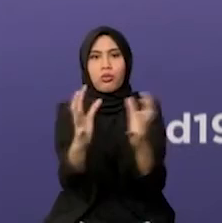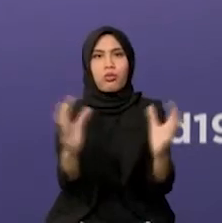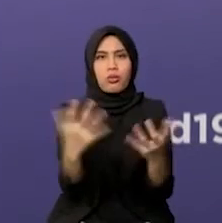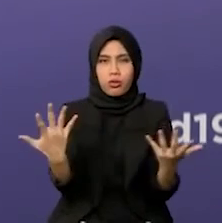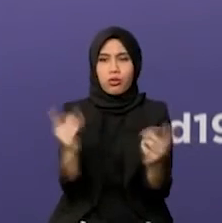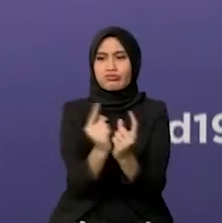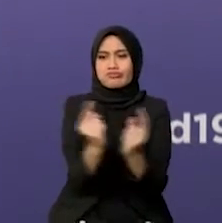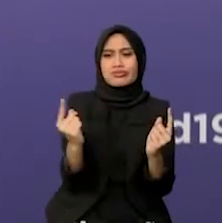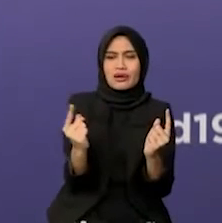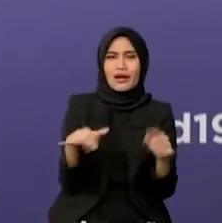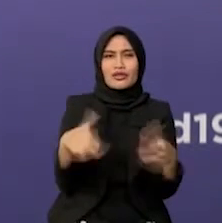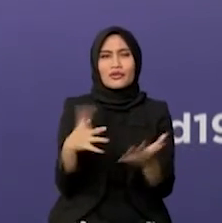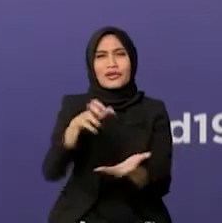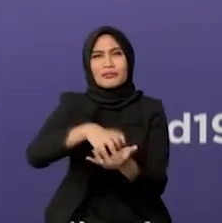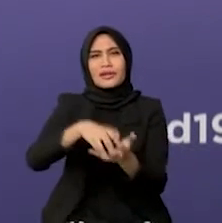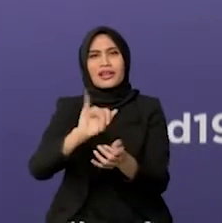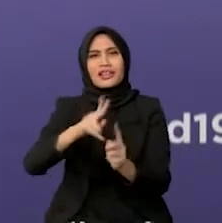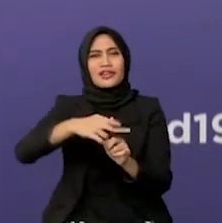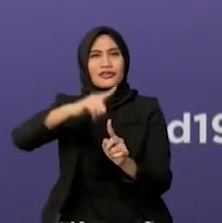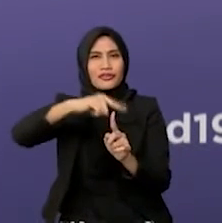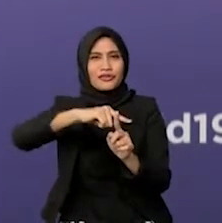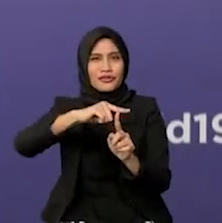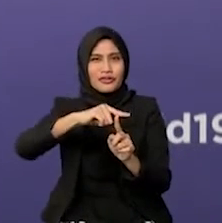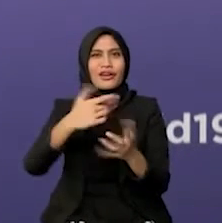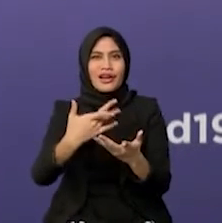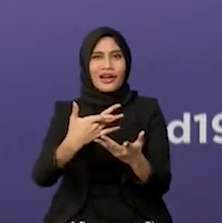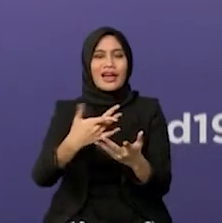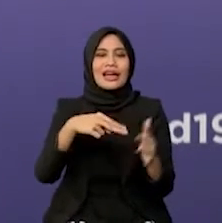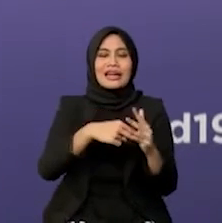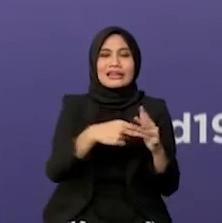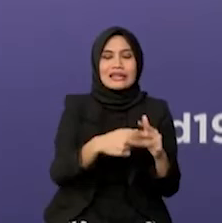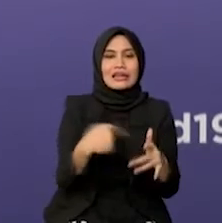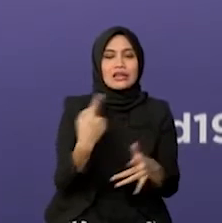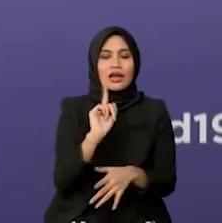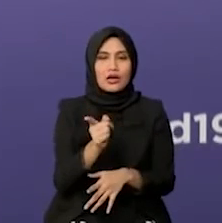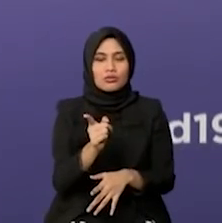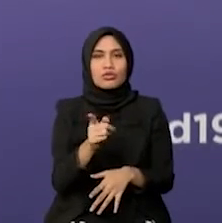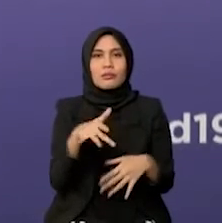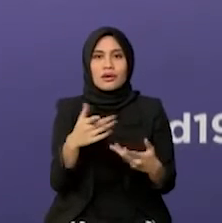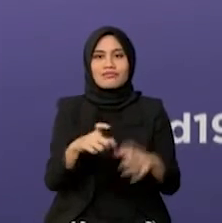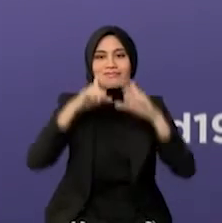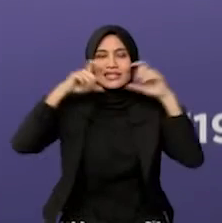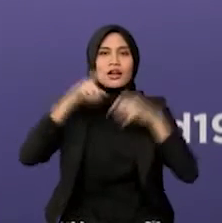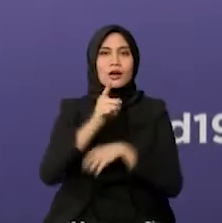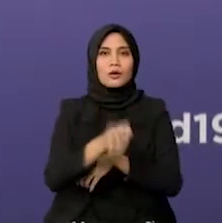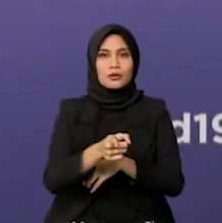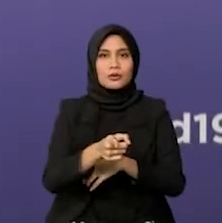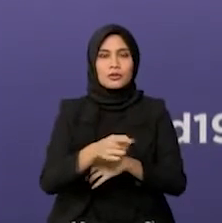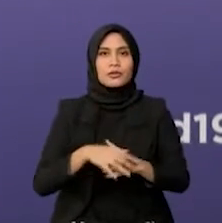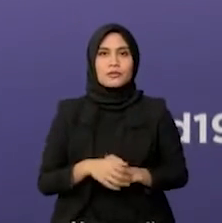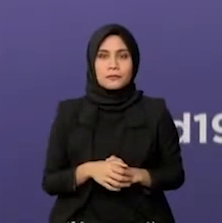berada di lift Oleh karena itu menggunakan masker menjadi sesuatu yang mutlak kita